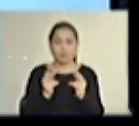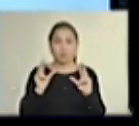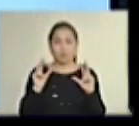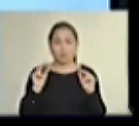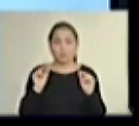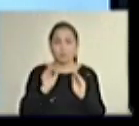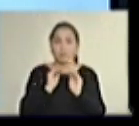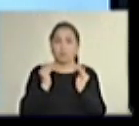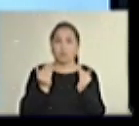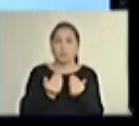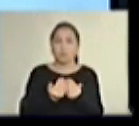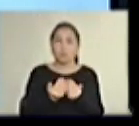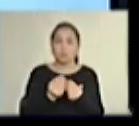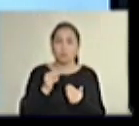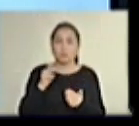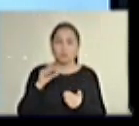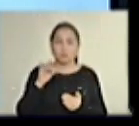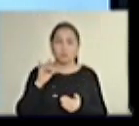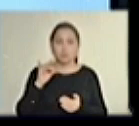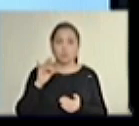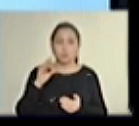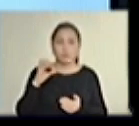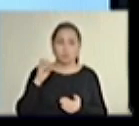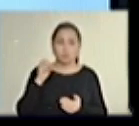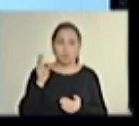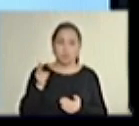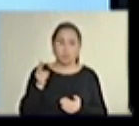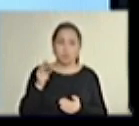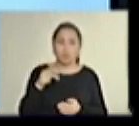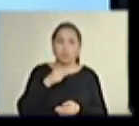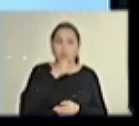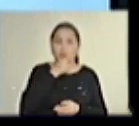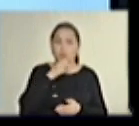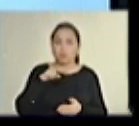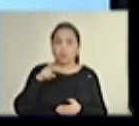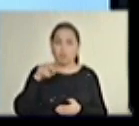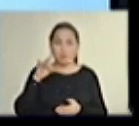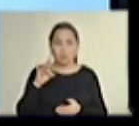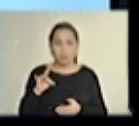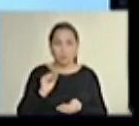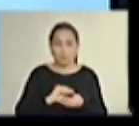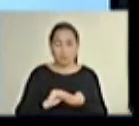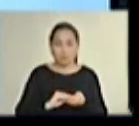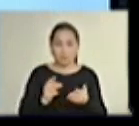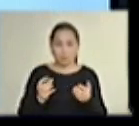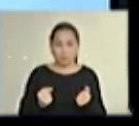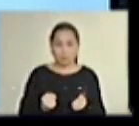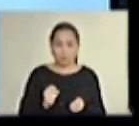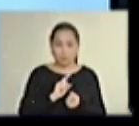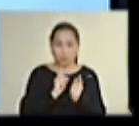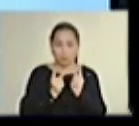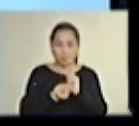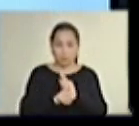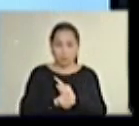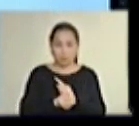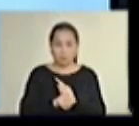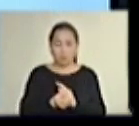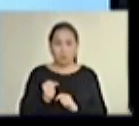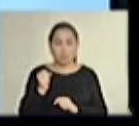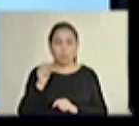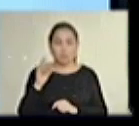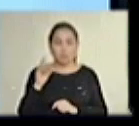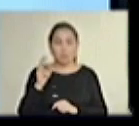uni aylantiruvchi tirsak, uzunligi esa katta R radius bilan belgilanadi. Va biz uni aylantirganda